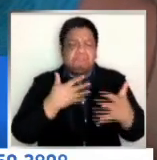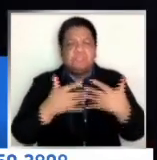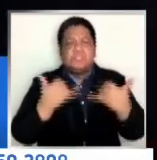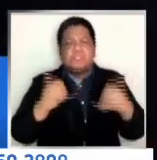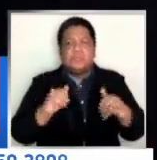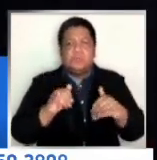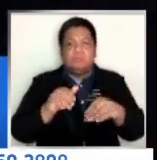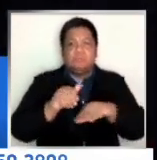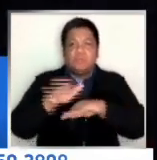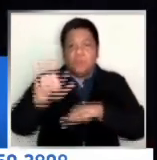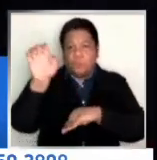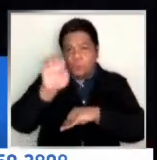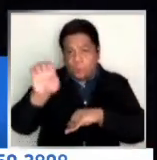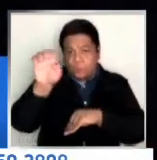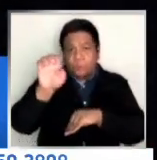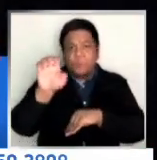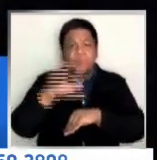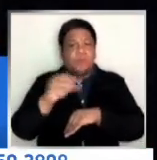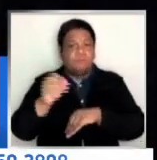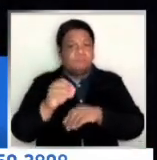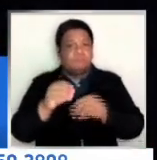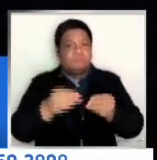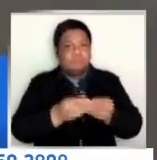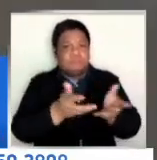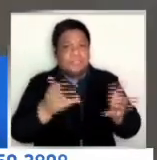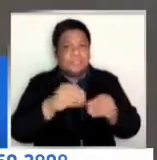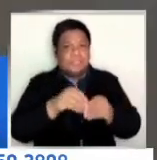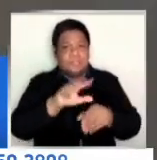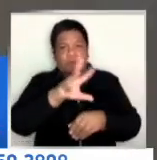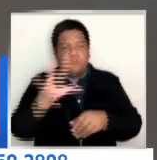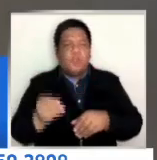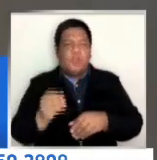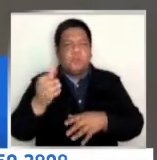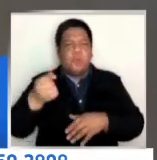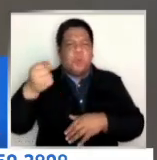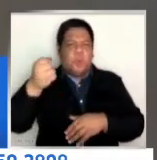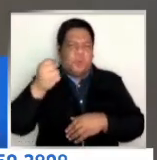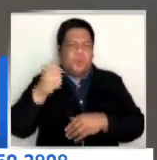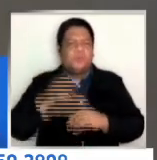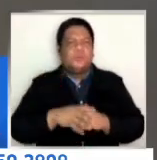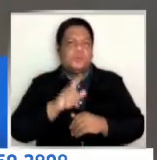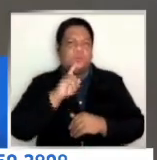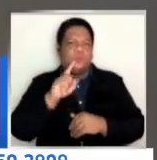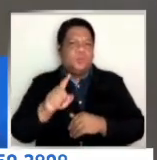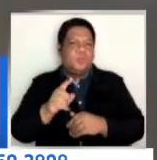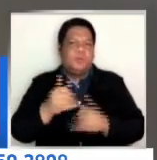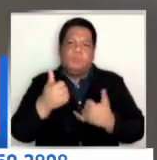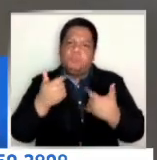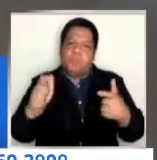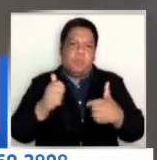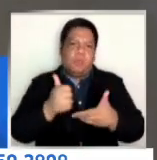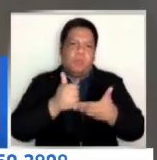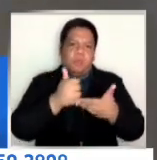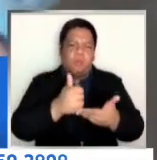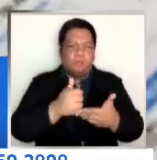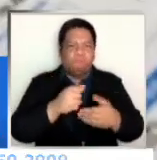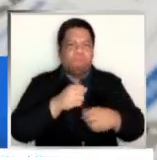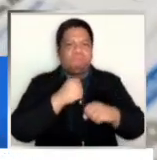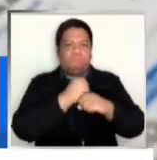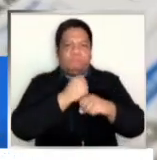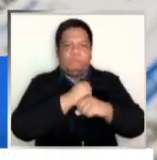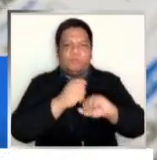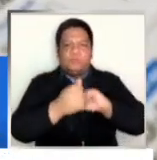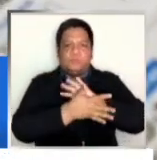na ang pagbibigay nito sa South Africa. Malaking bagay pa naman sana sa laban kontra COVID-19 ang bakuna ng Johnson